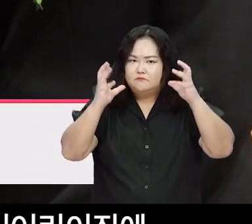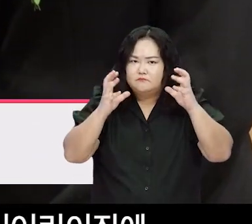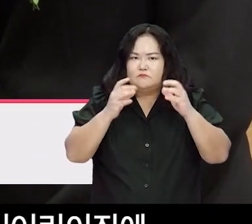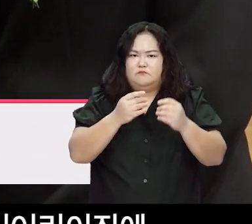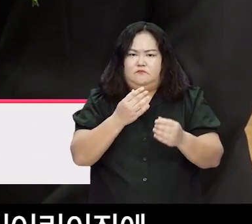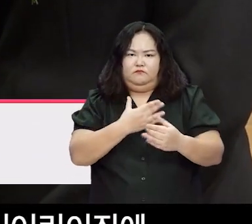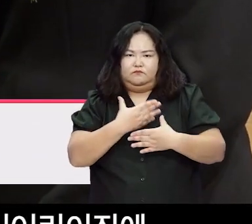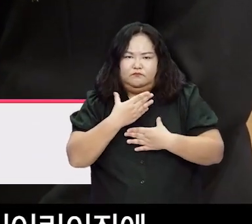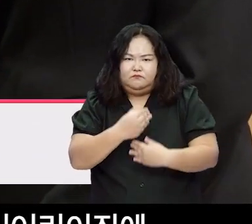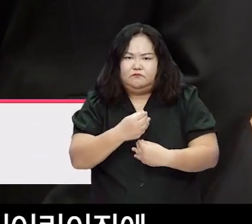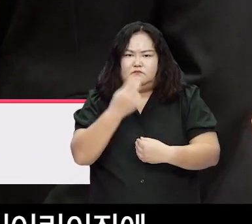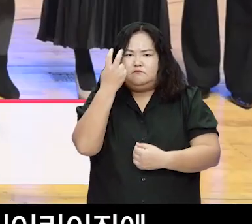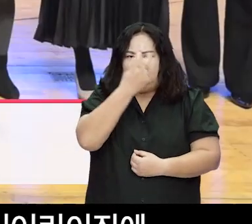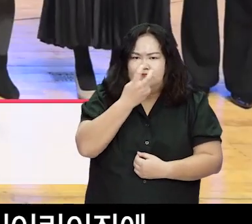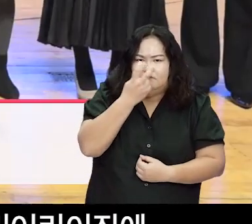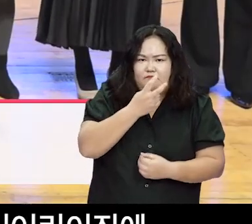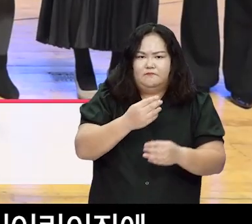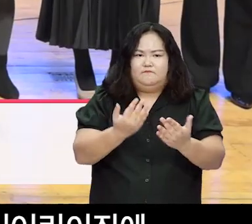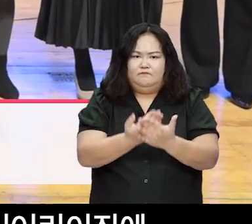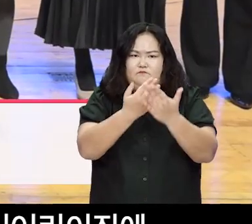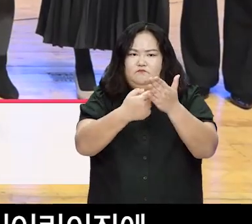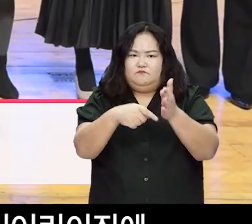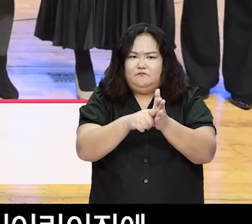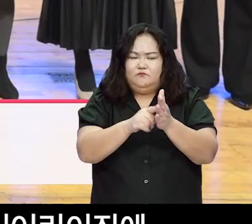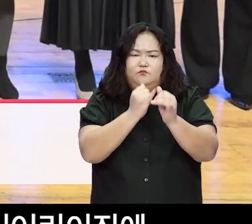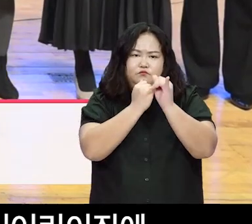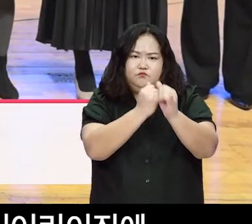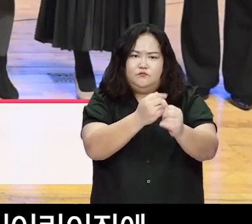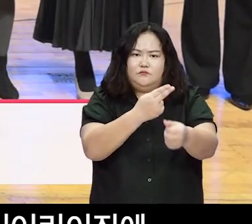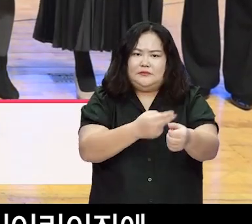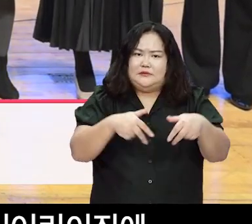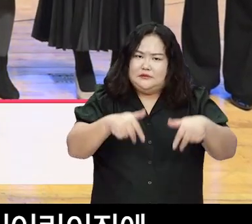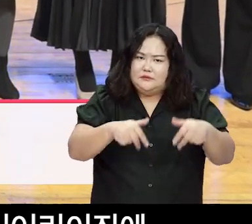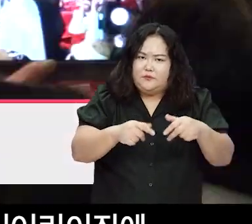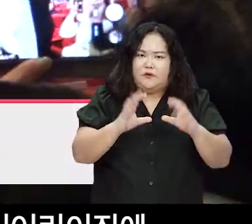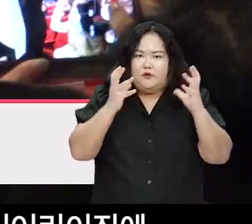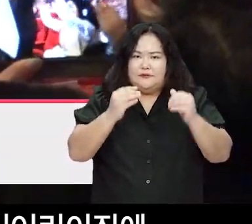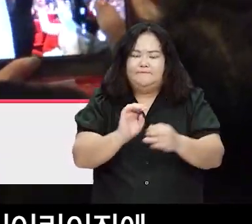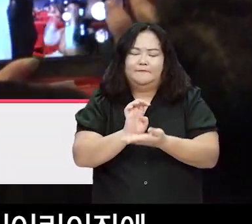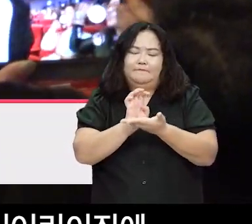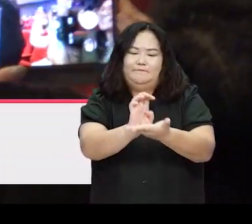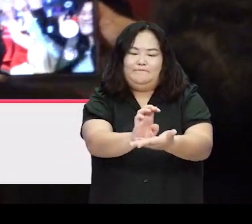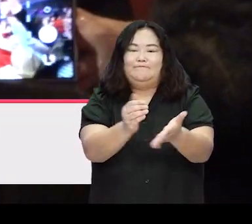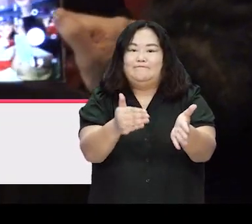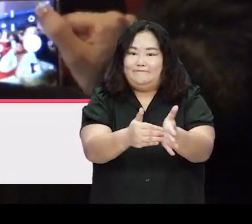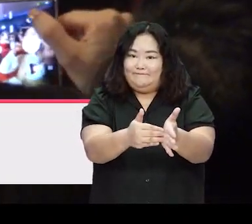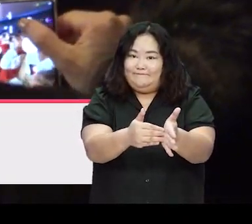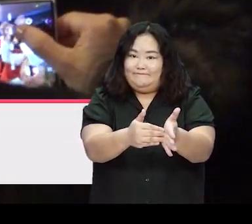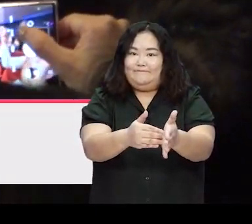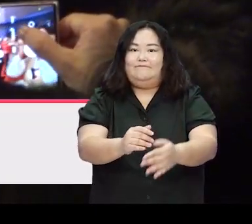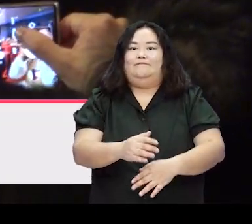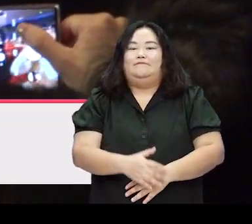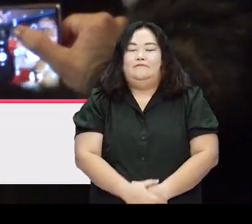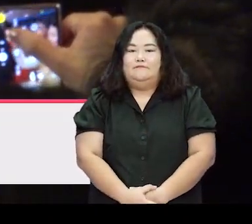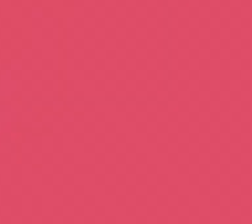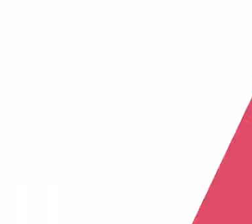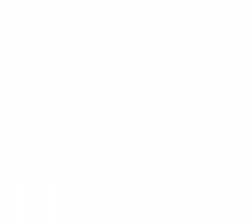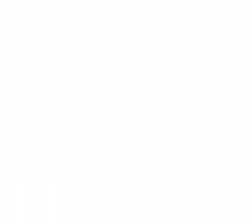의 건전 육성과 보육 사업 발전을 기여한 우수 보육교직원과 열린 어린이 집에 표창을